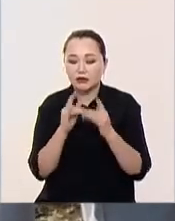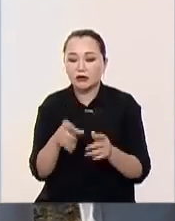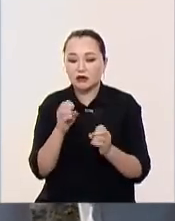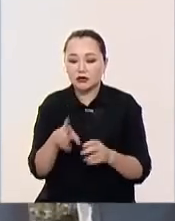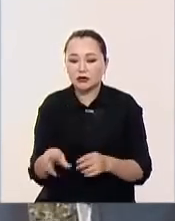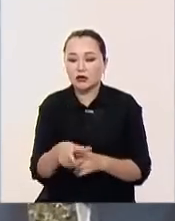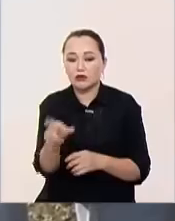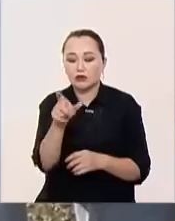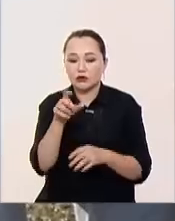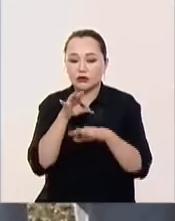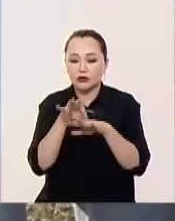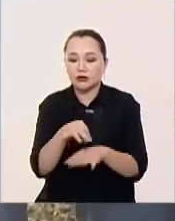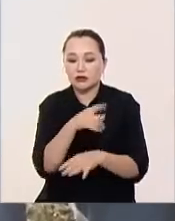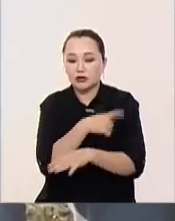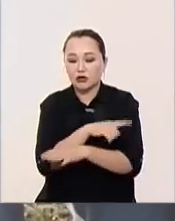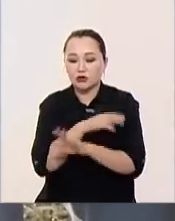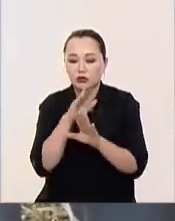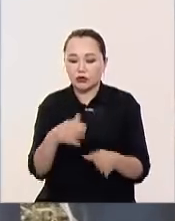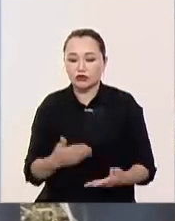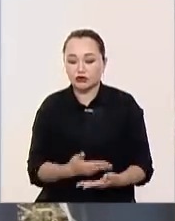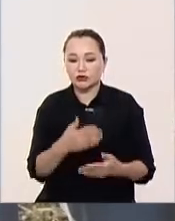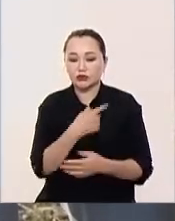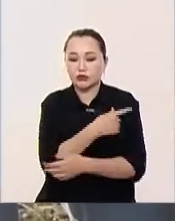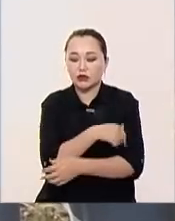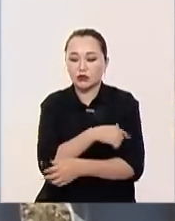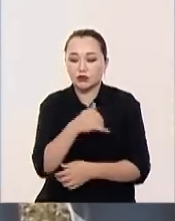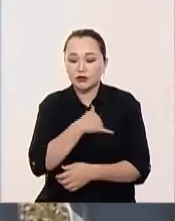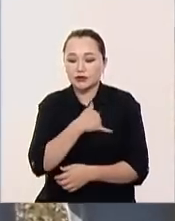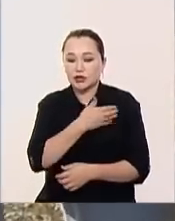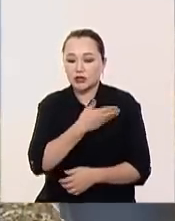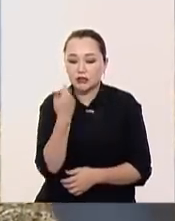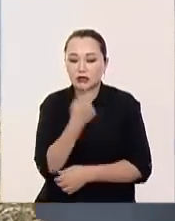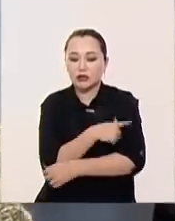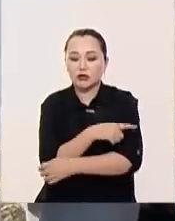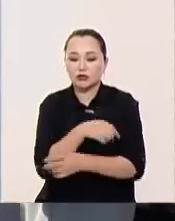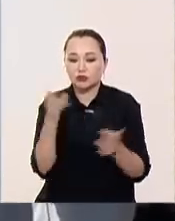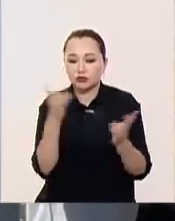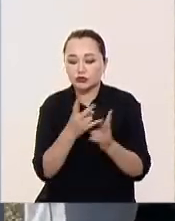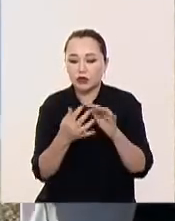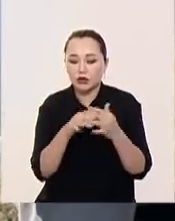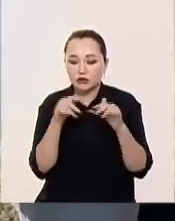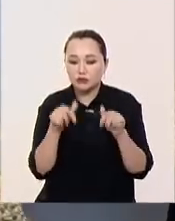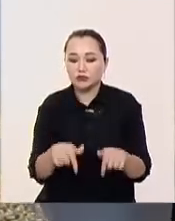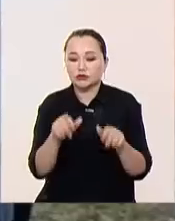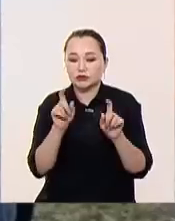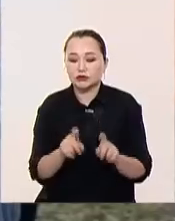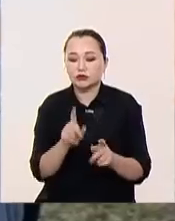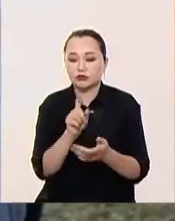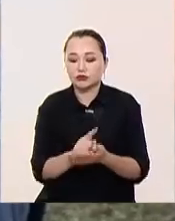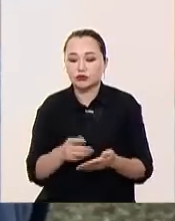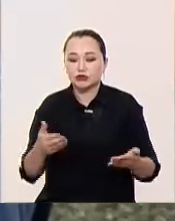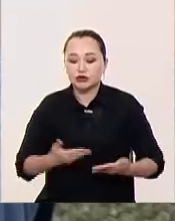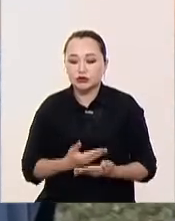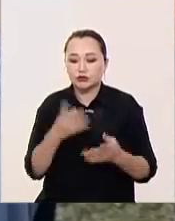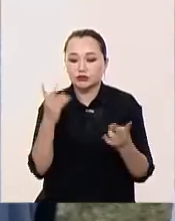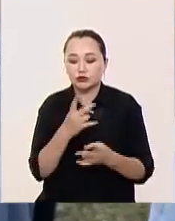жатқыздым мен. Дәрігермен ғана күн көрмейді. Бізде дәрігерден болмайды. Біздің ауылымызға дәрігер қажет, ауылда тұру керек дәрігер болғаннан кейін. Мына